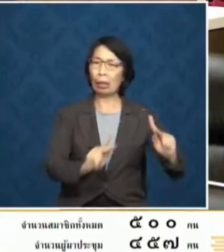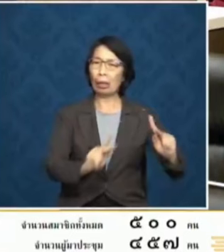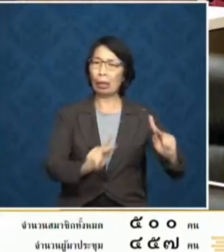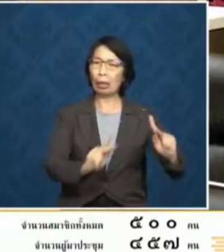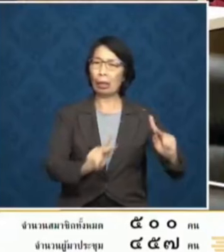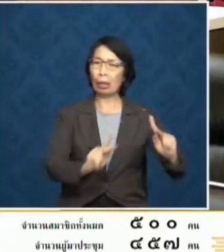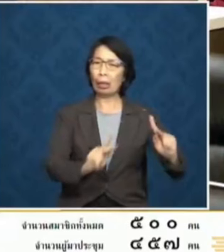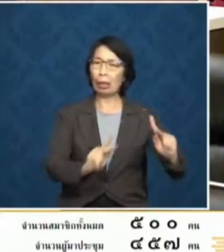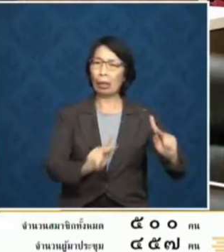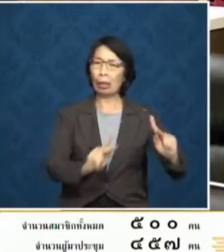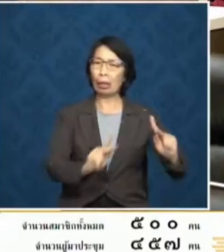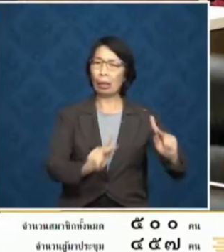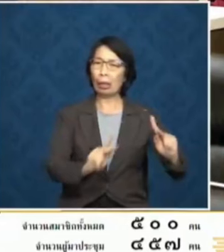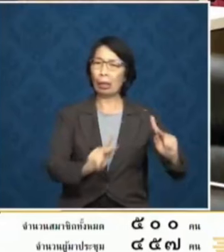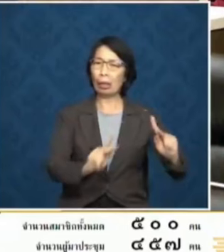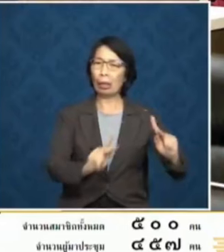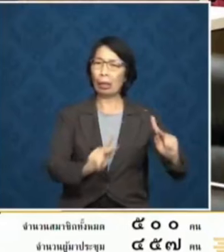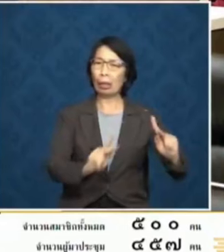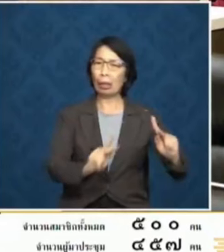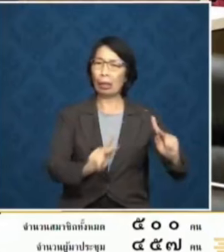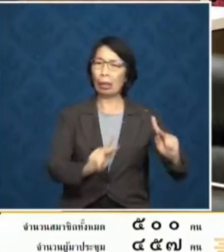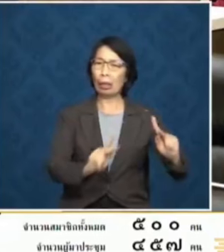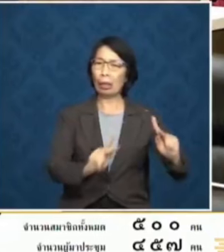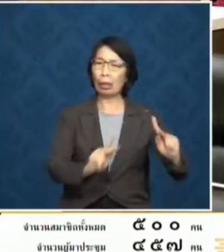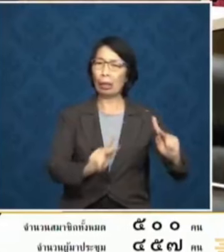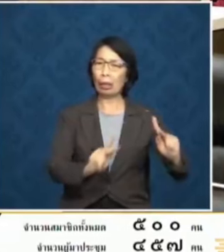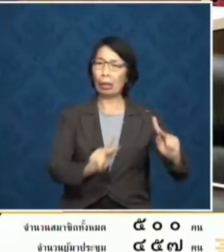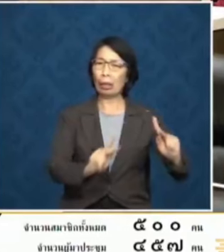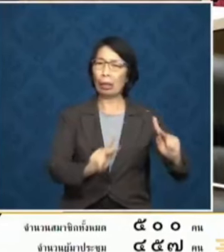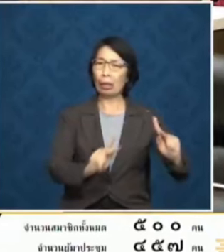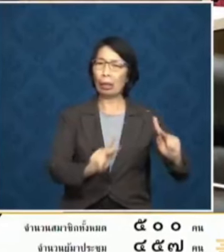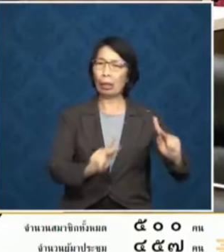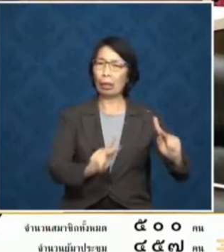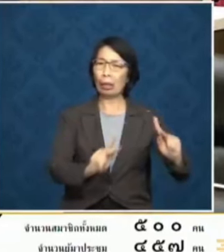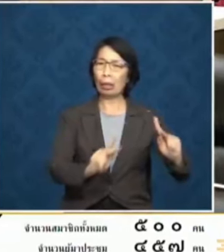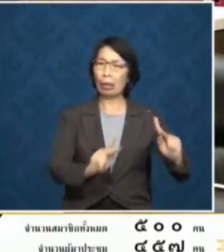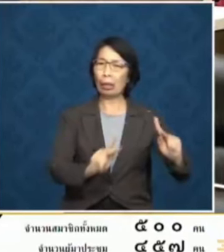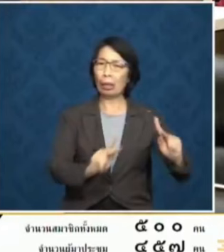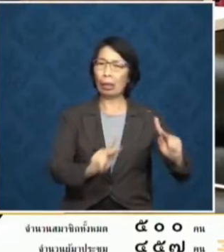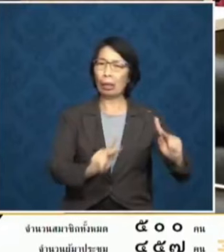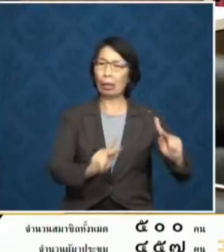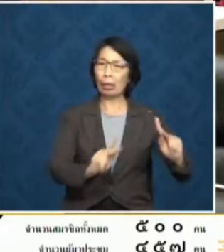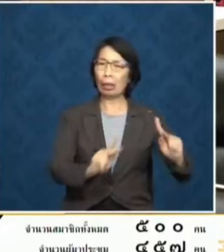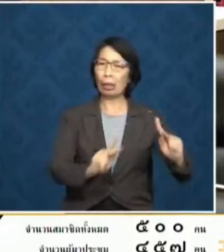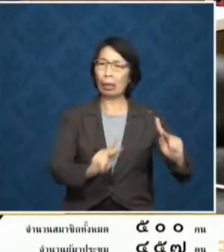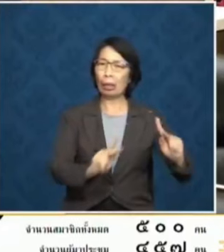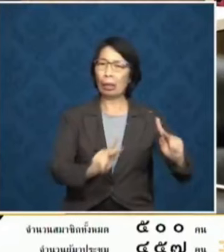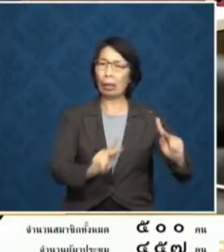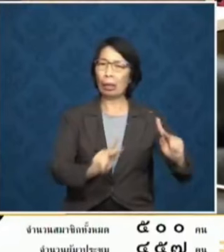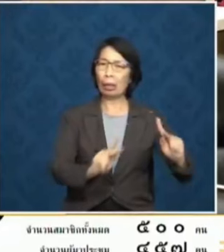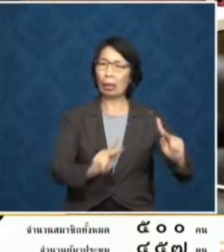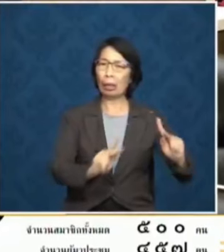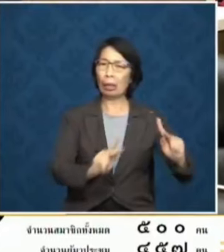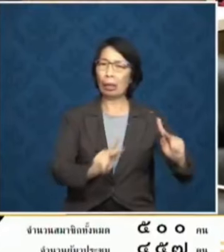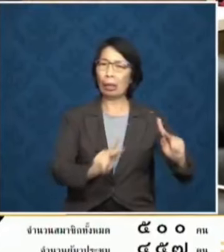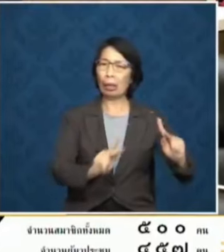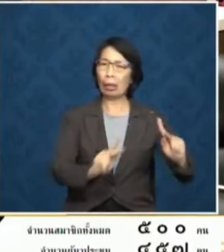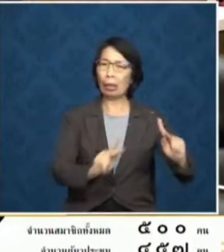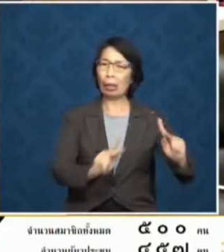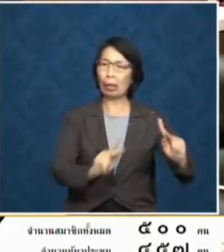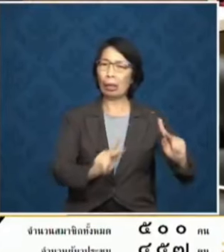มและเพื่อนส.ส.ของพรรคก้าวไกลได้ยื่นแก้ไขพ.ร.บ.วินัยการเงินการคลังในมาตราที่61วรรค